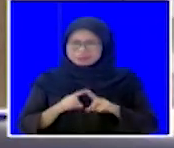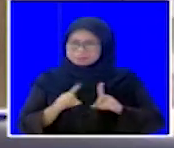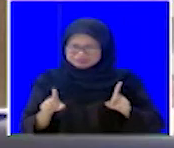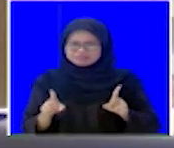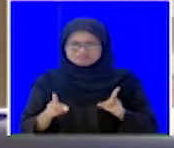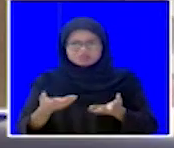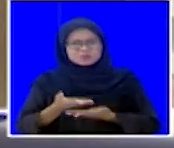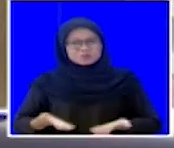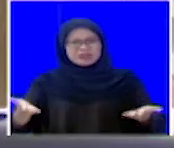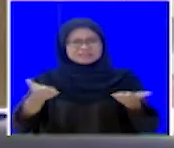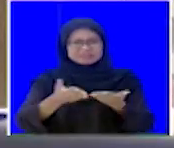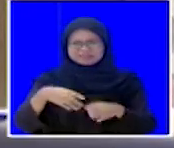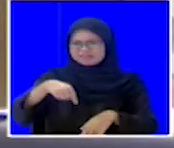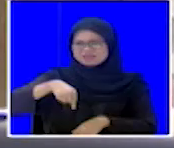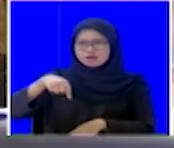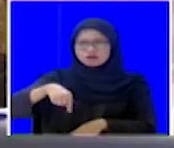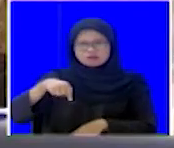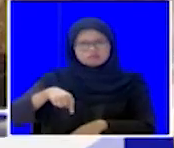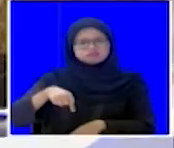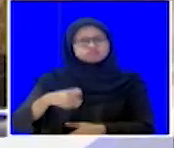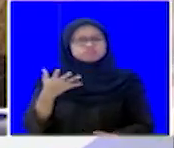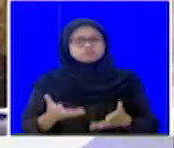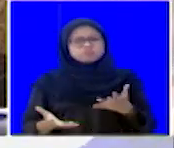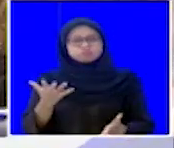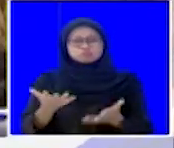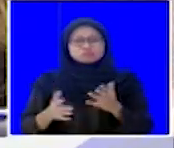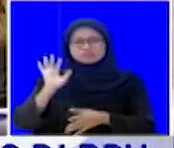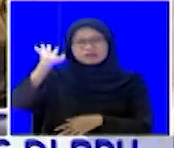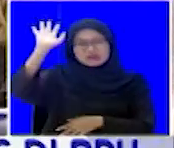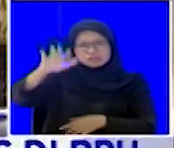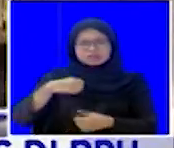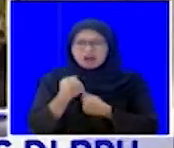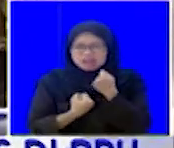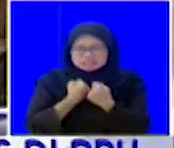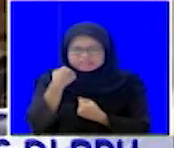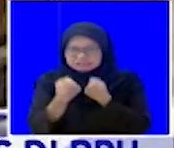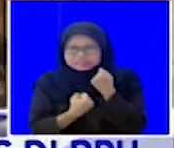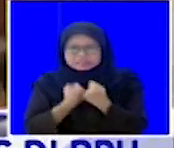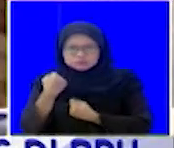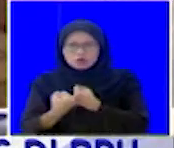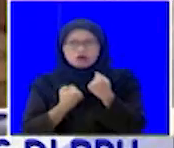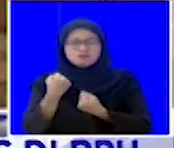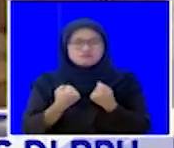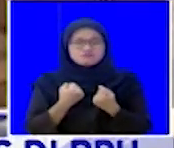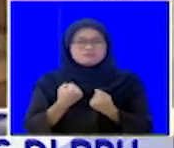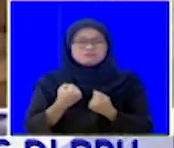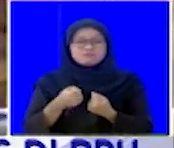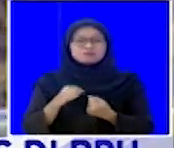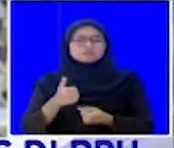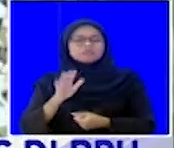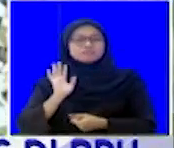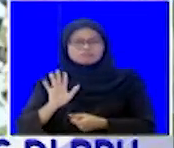ada upaya untuk mengoptimalkan kemaslahatan dalam pengelolaan daging